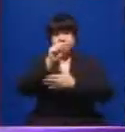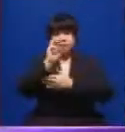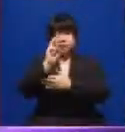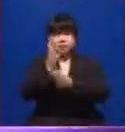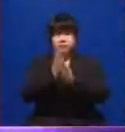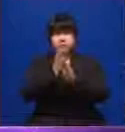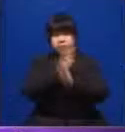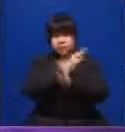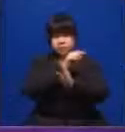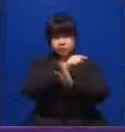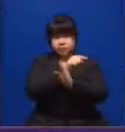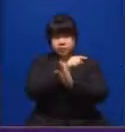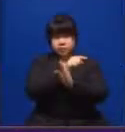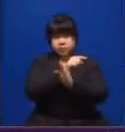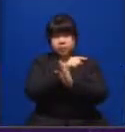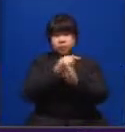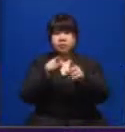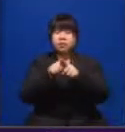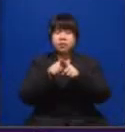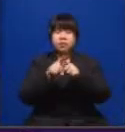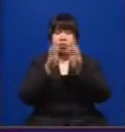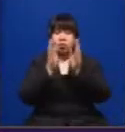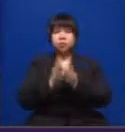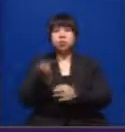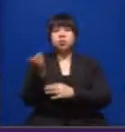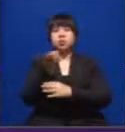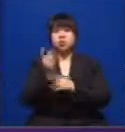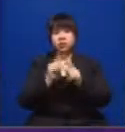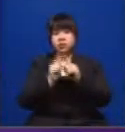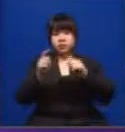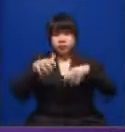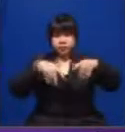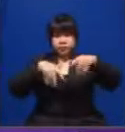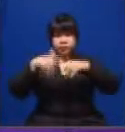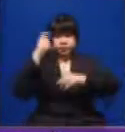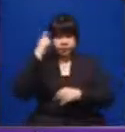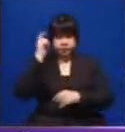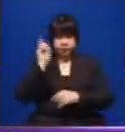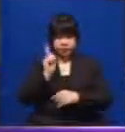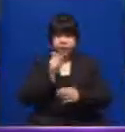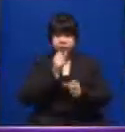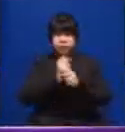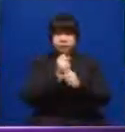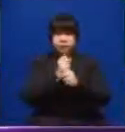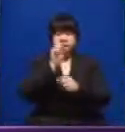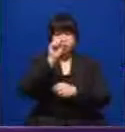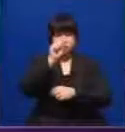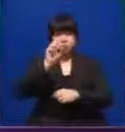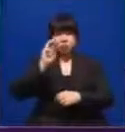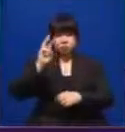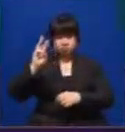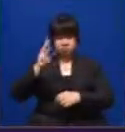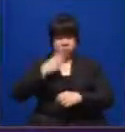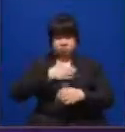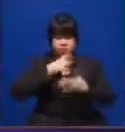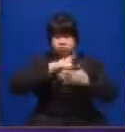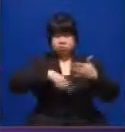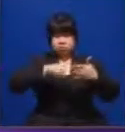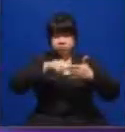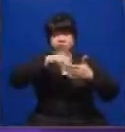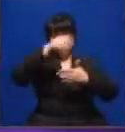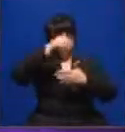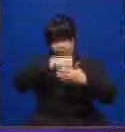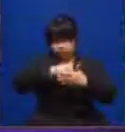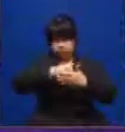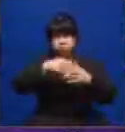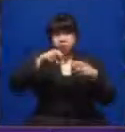ถึงแม้บรรยากาศจะเป็นไปด้วยความเงียบเหงาแต่ประชาชนก็ยังหวังว่าการทำงานของวุฒิสมาชิกที่พวกเขาเลือกเข้าไปจะ